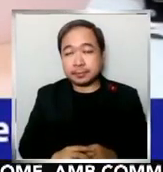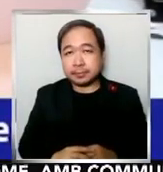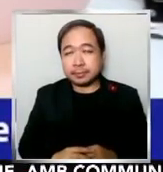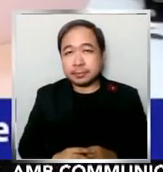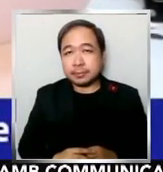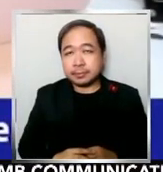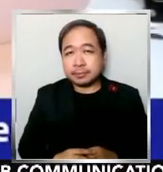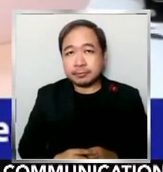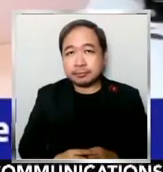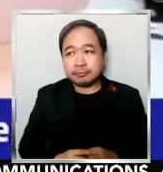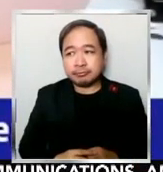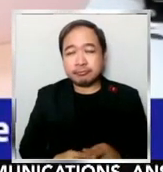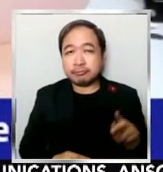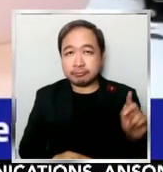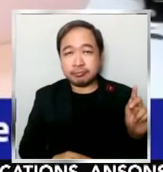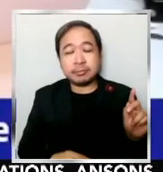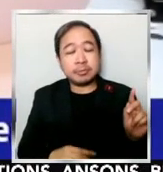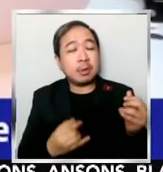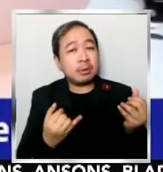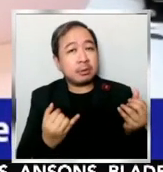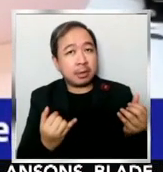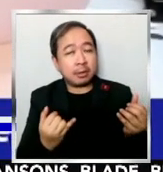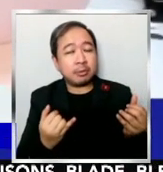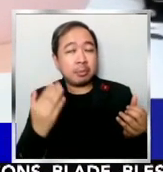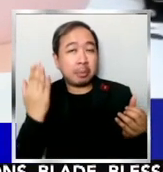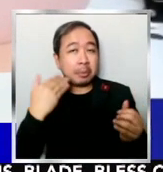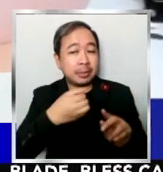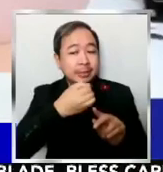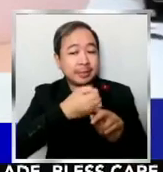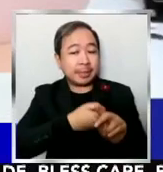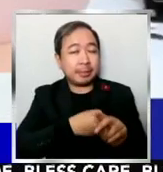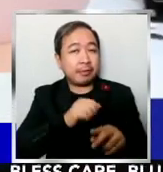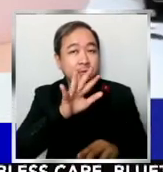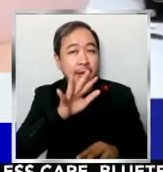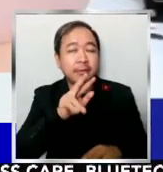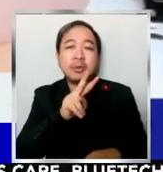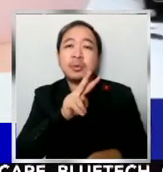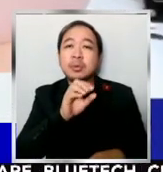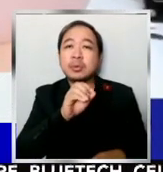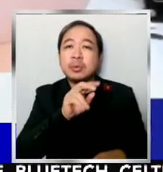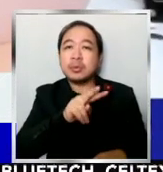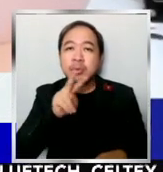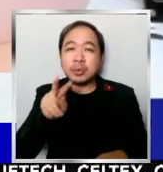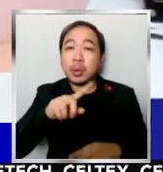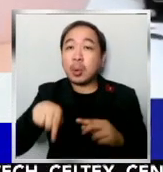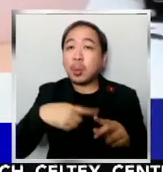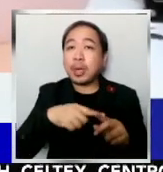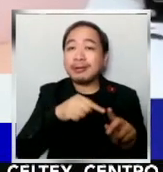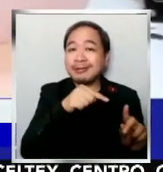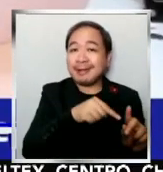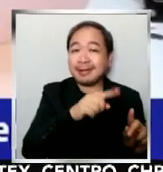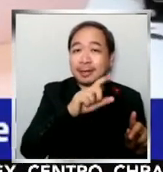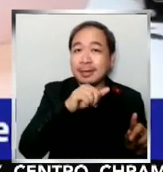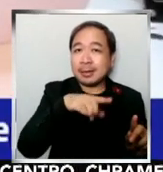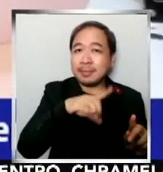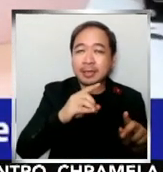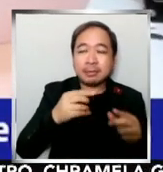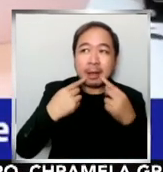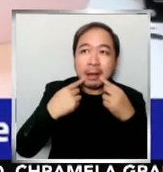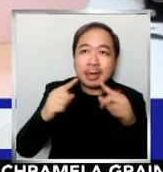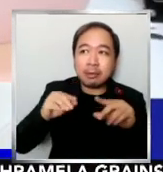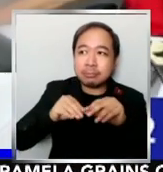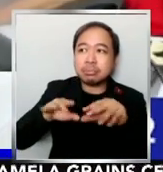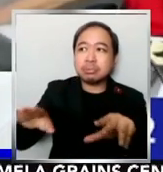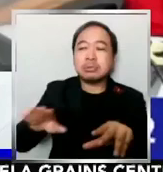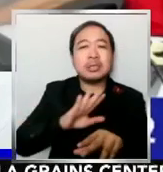Alam niyo ba na merong September 5, 2022 nang ilabas ng broadcaster na si Percy Lapid sa kanyang online program na